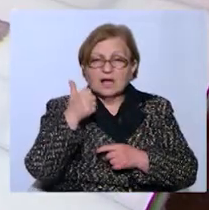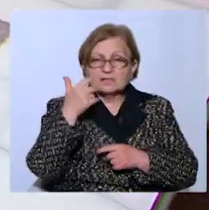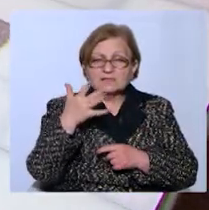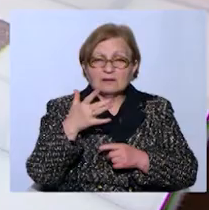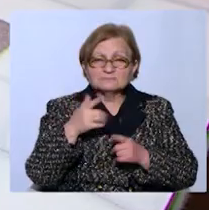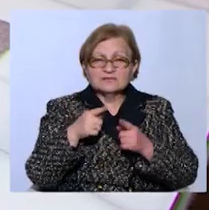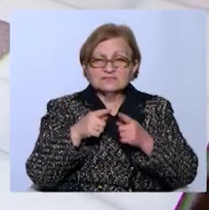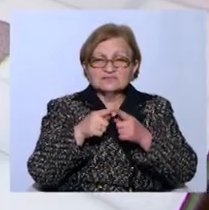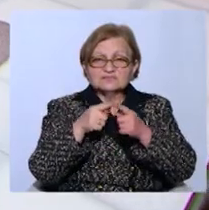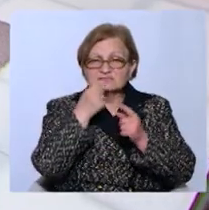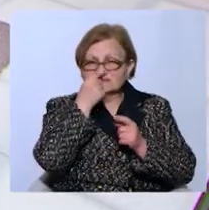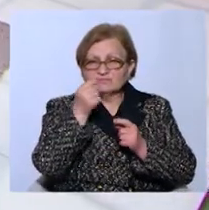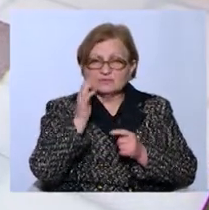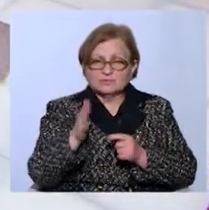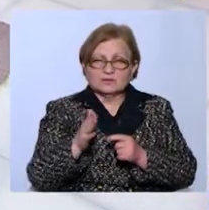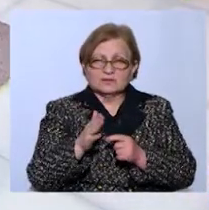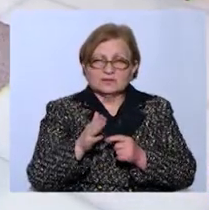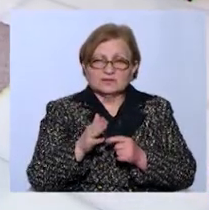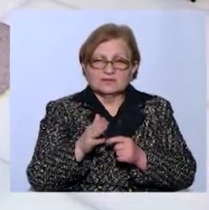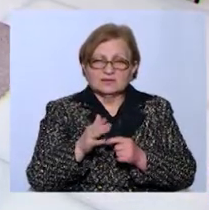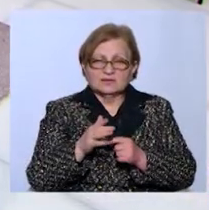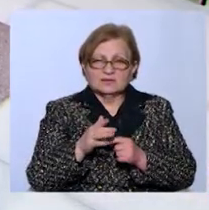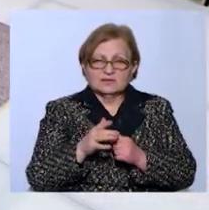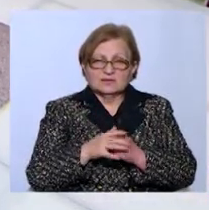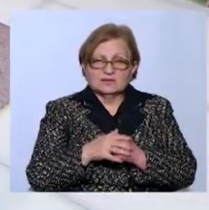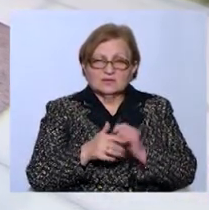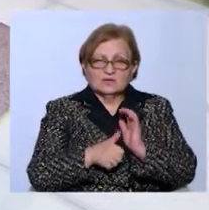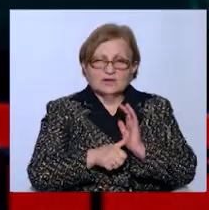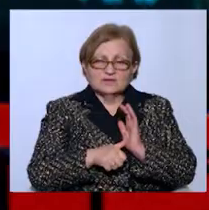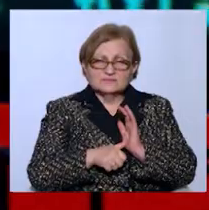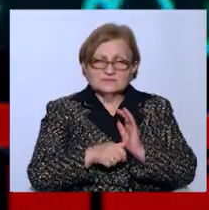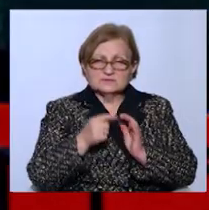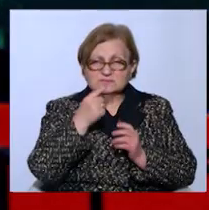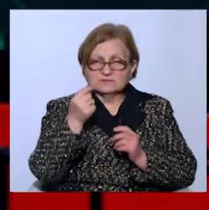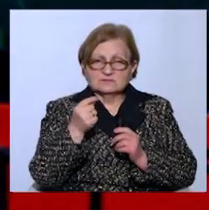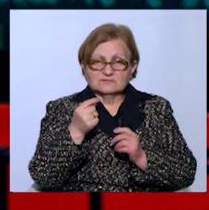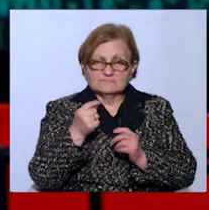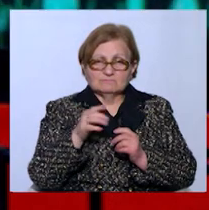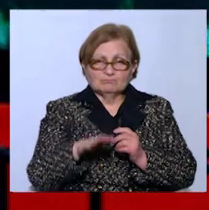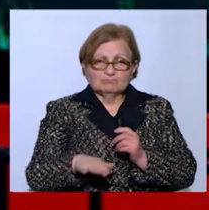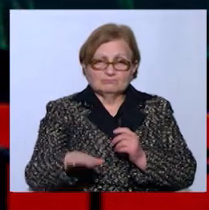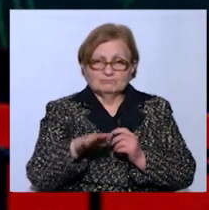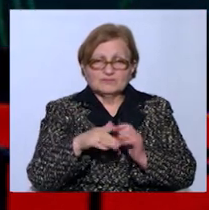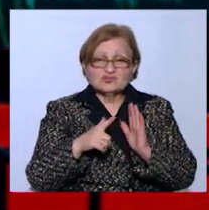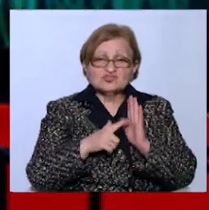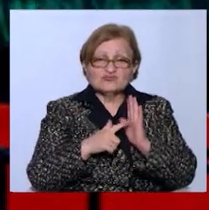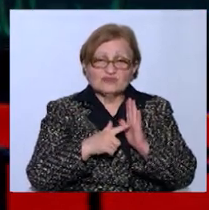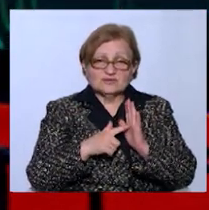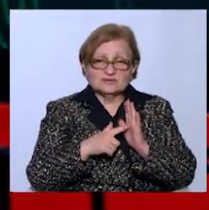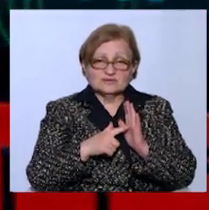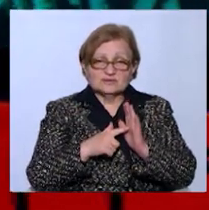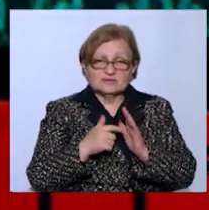ექნება ექვსკუთხა პირამიდას? ექნება 1, 2, 6 წვერო, იმიტომ ექვსკუთხედია ქვემოთ და 7.